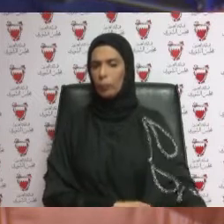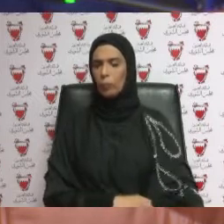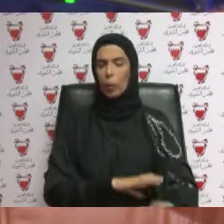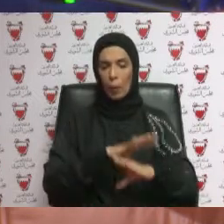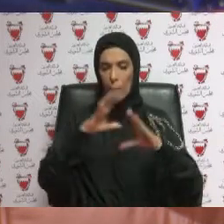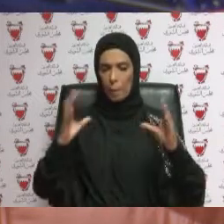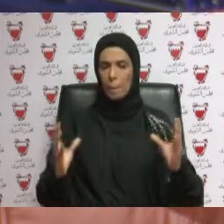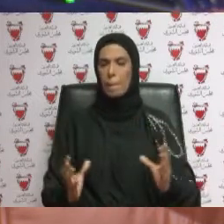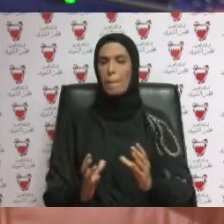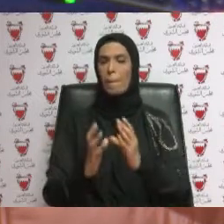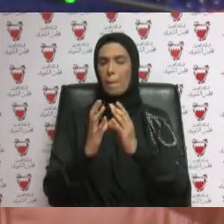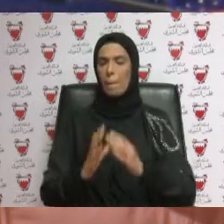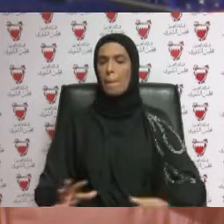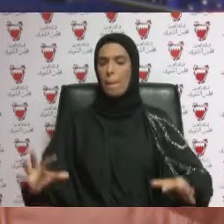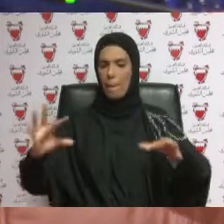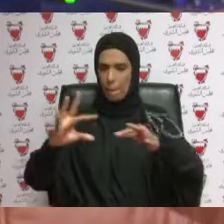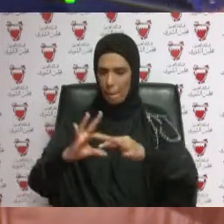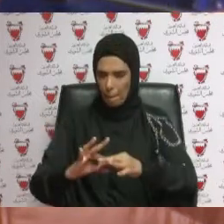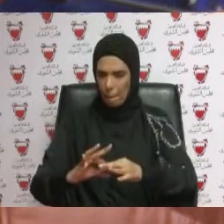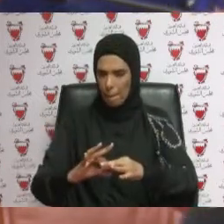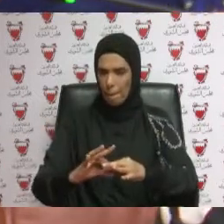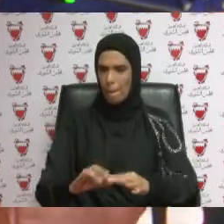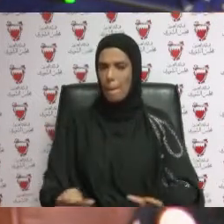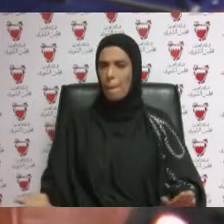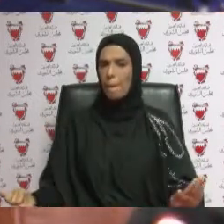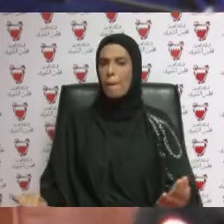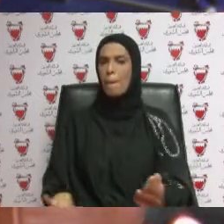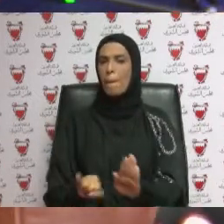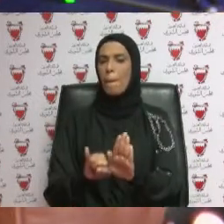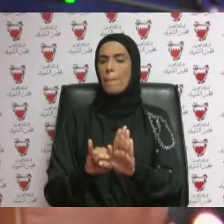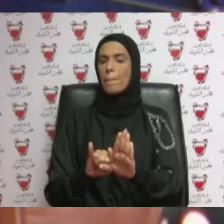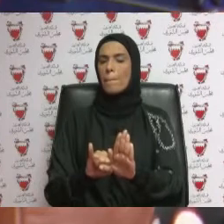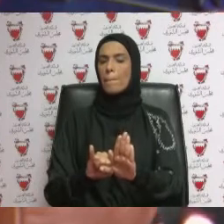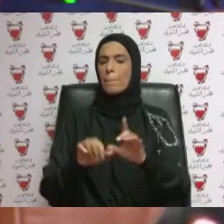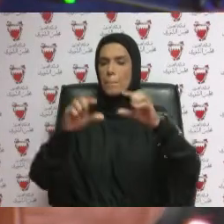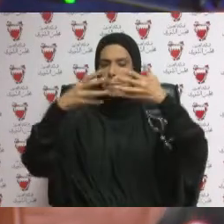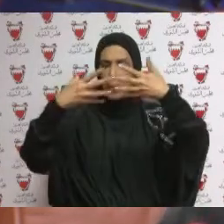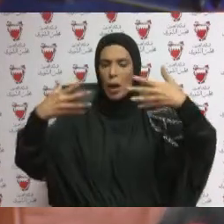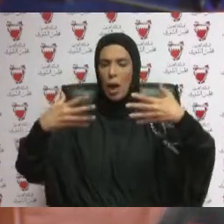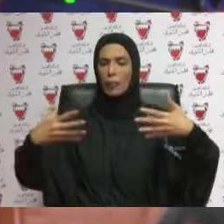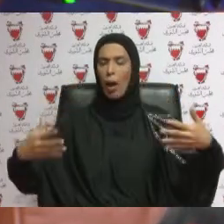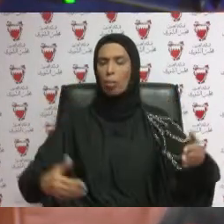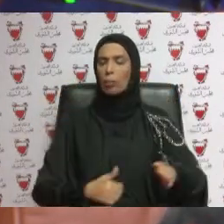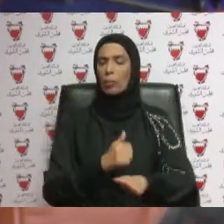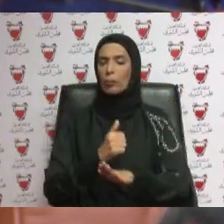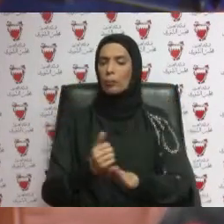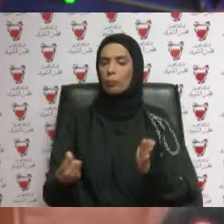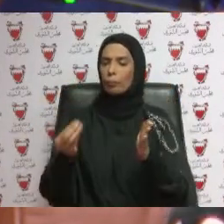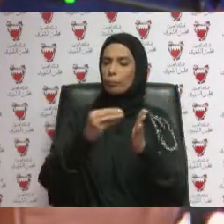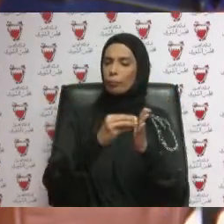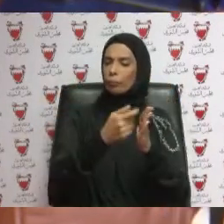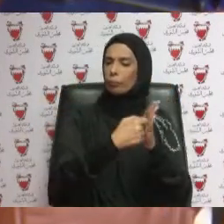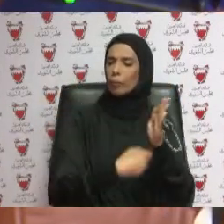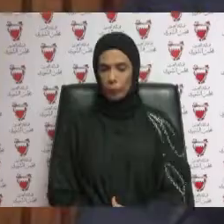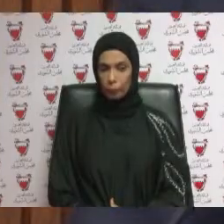هو يتوافق مع ما جاء بالمادة من البيانات الجوهرية المطلوبة إدراجها في